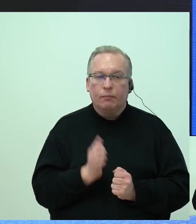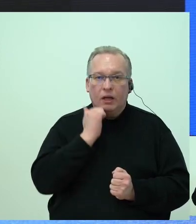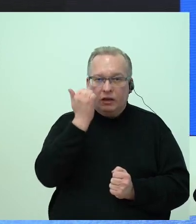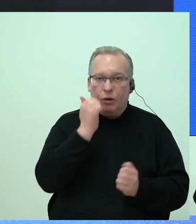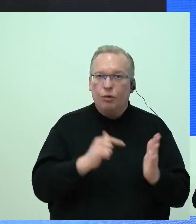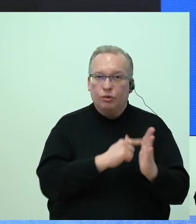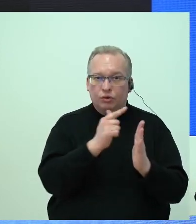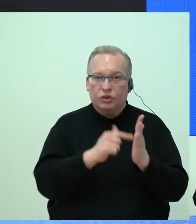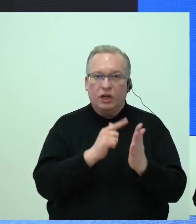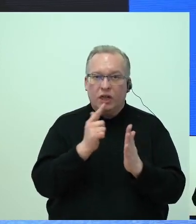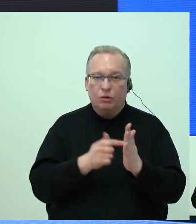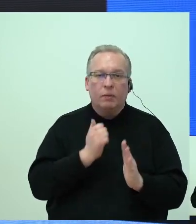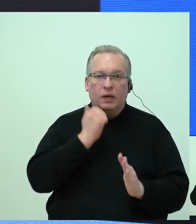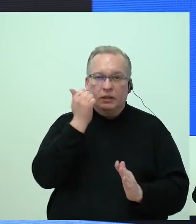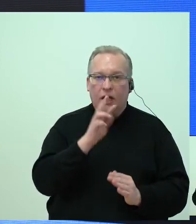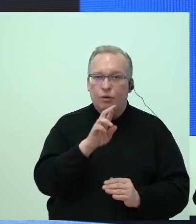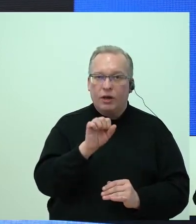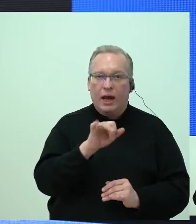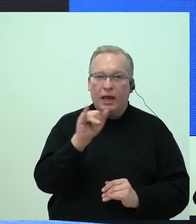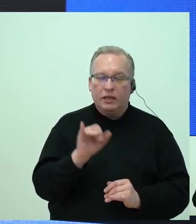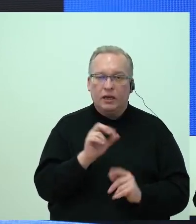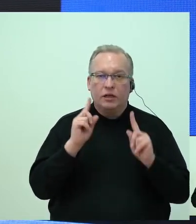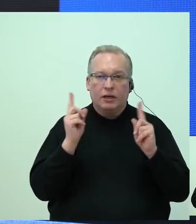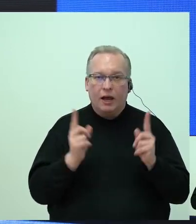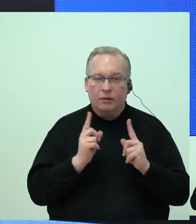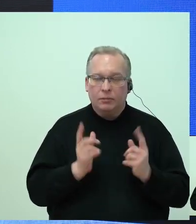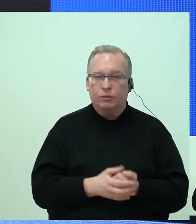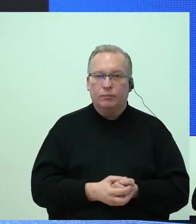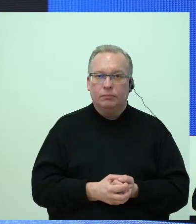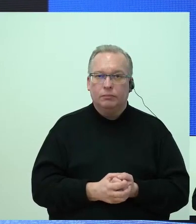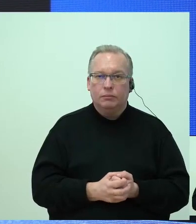Dėkoju už klausimus ir dėkoju Rajai ir Rabinui